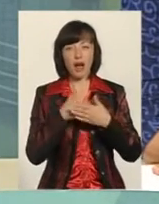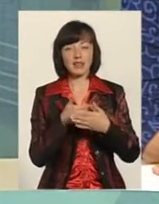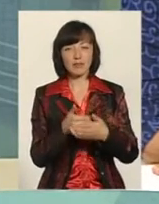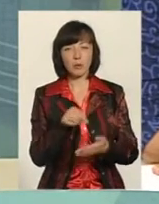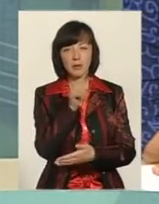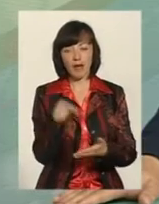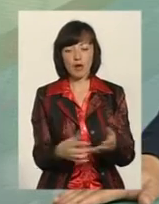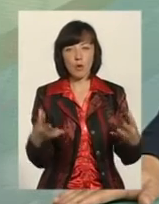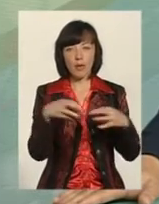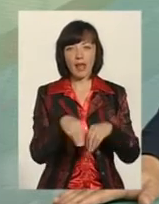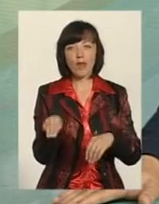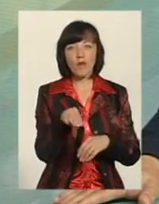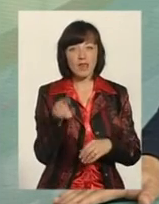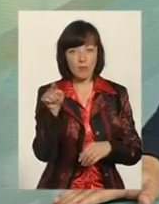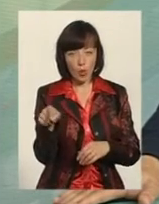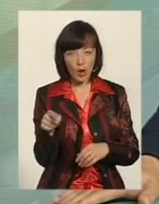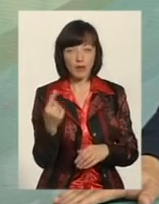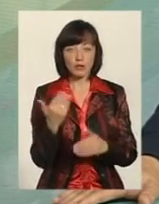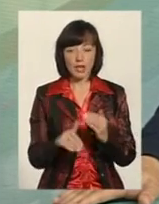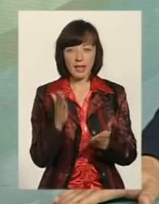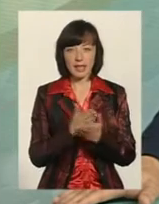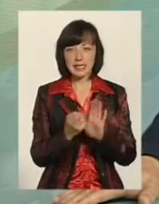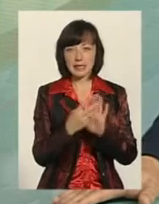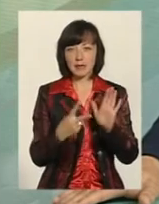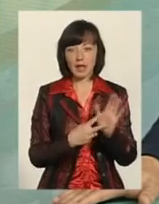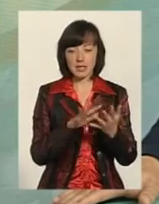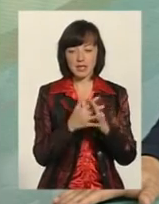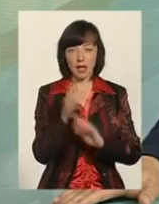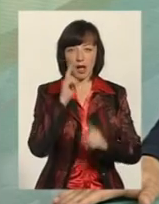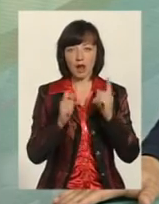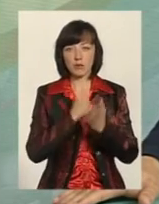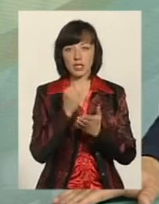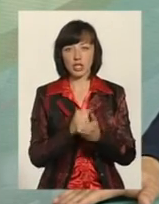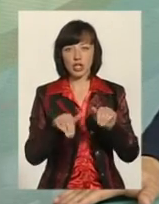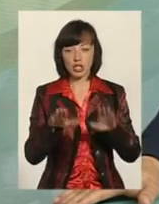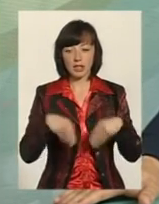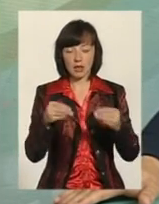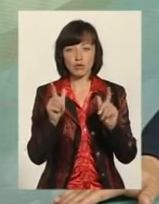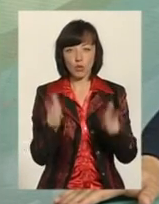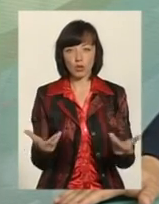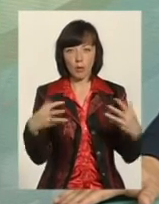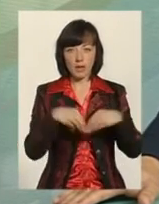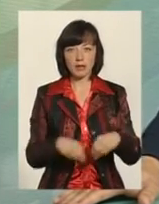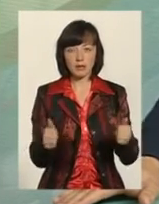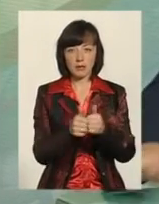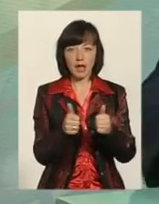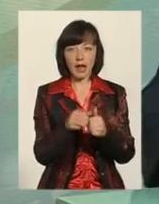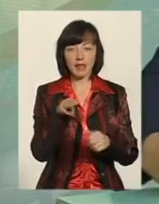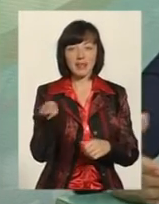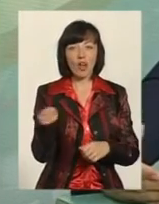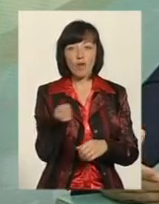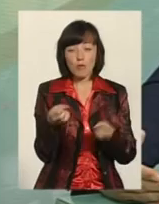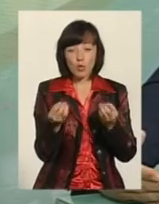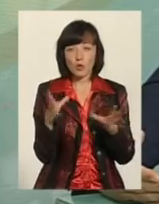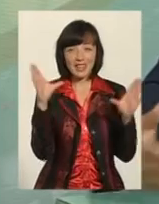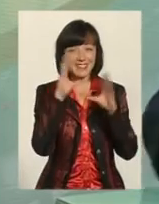питання об'єднання в Теофіполі. Там вже є, здається, 17 сільських рад прийняли рішення про надання згоди про об'єднання вколо Теофіполя. Просто вони